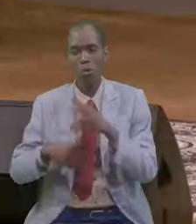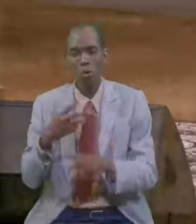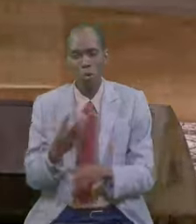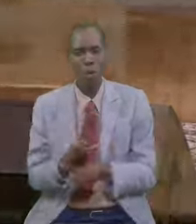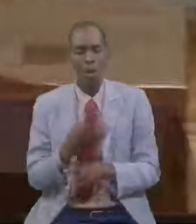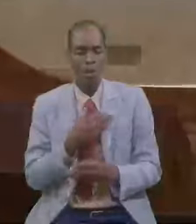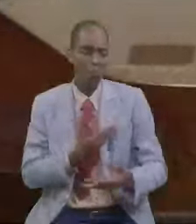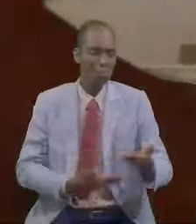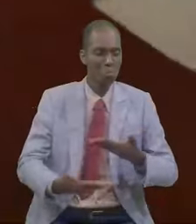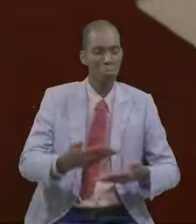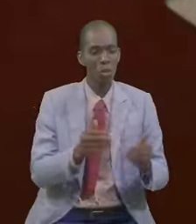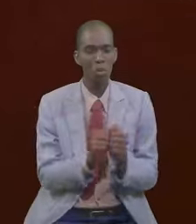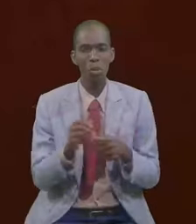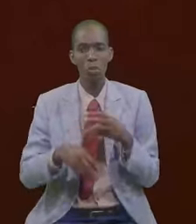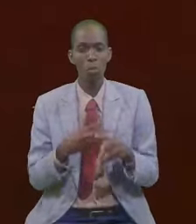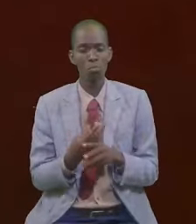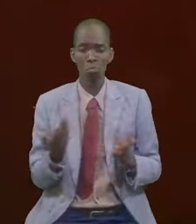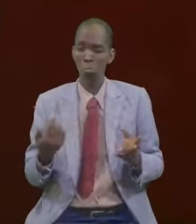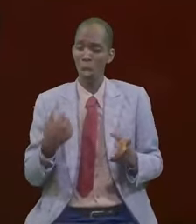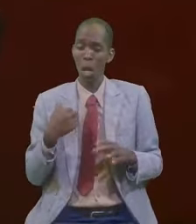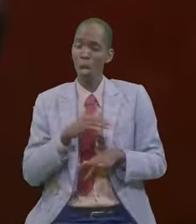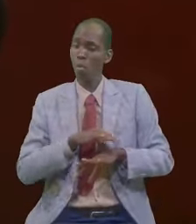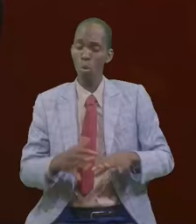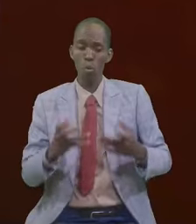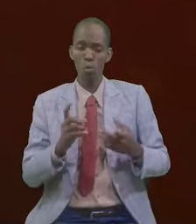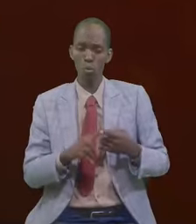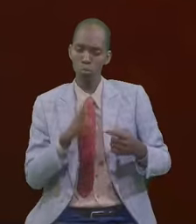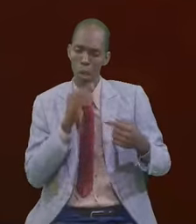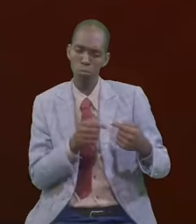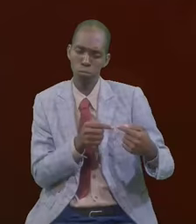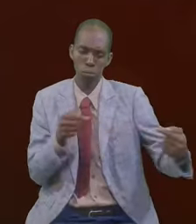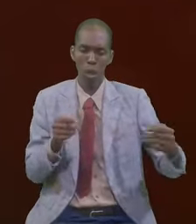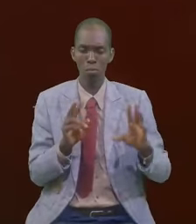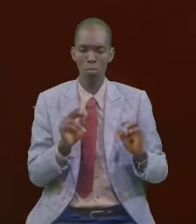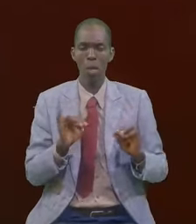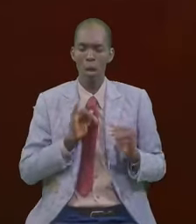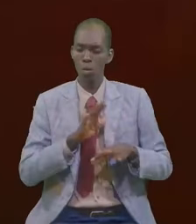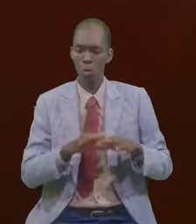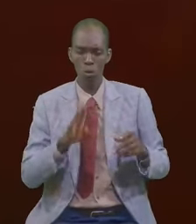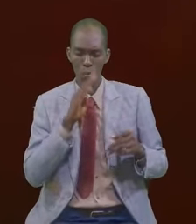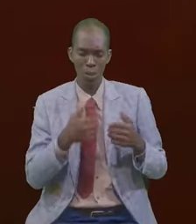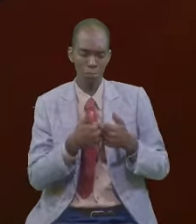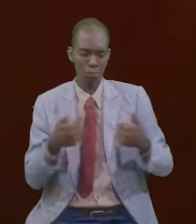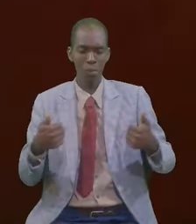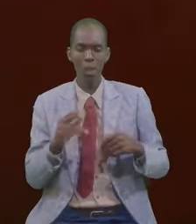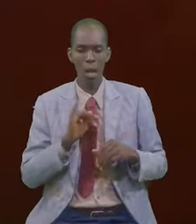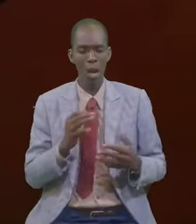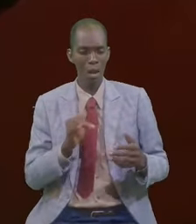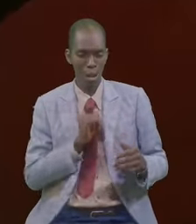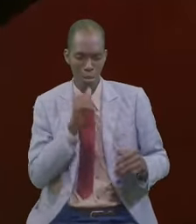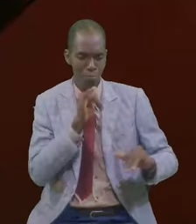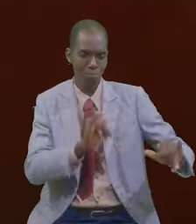et ils partagent avec eux. Je ne veux pas être différent. Moi, je suis humble. Je suis comme eux, ils sont comme